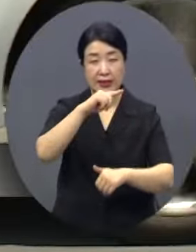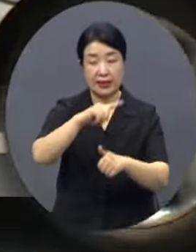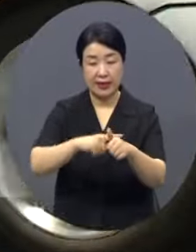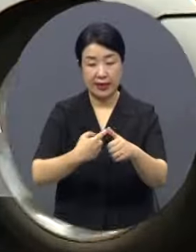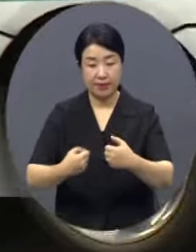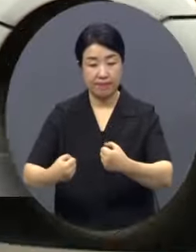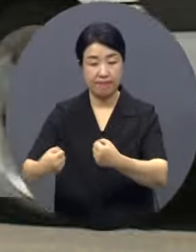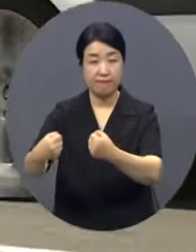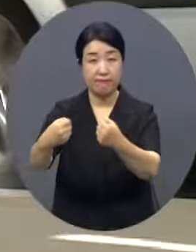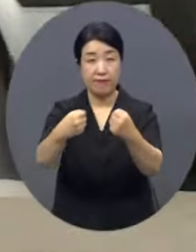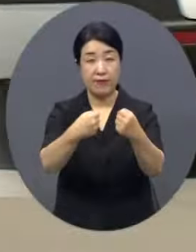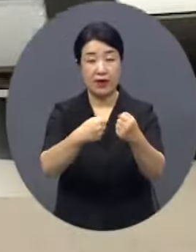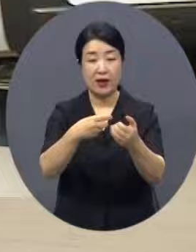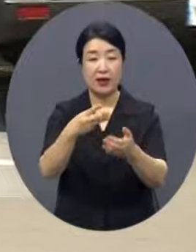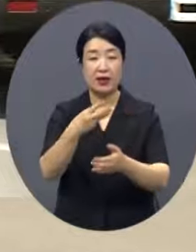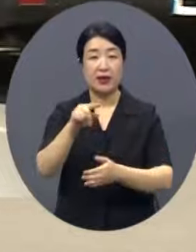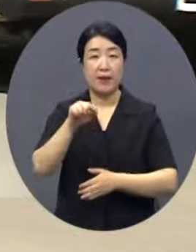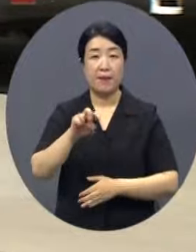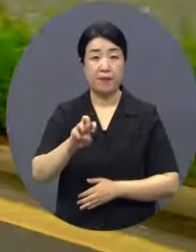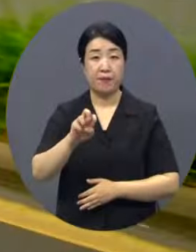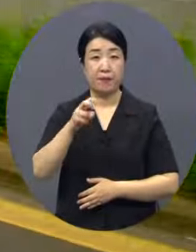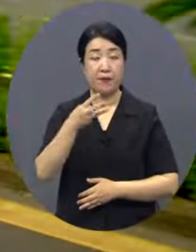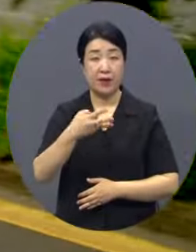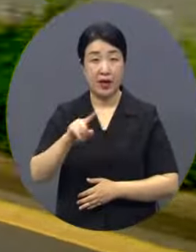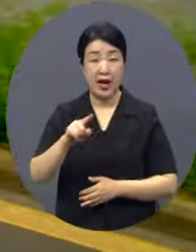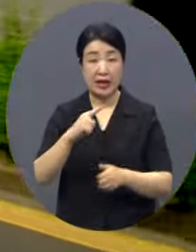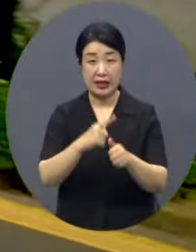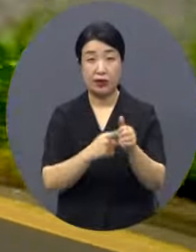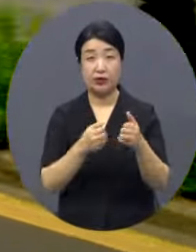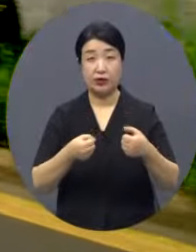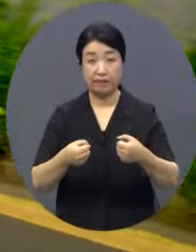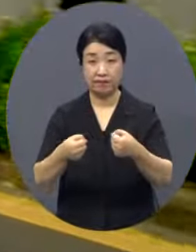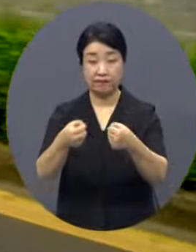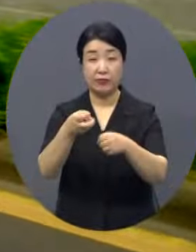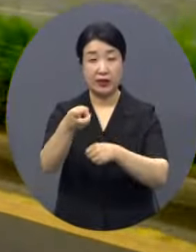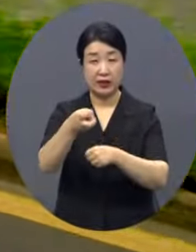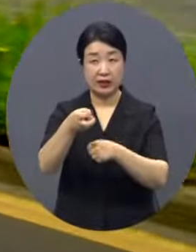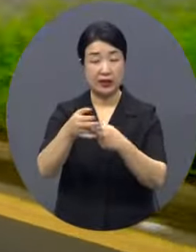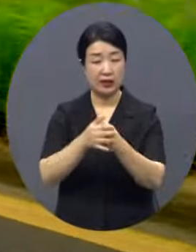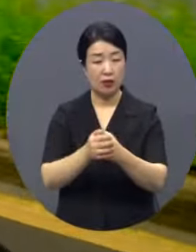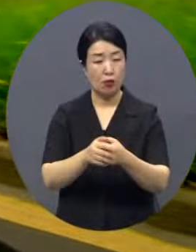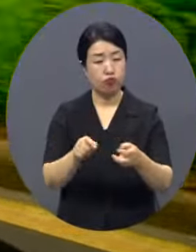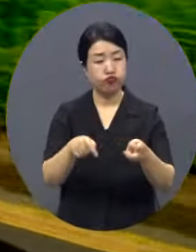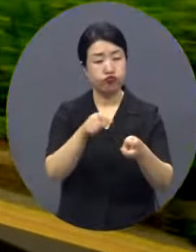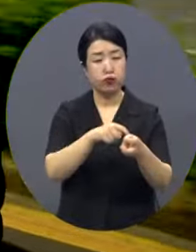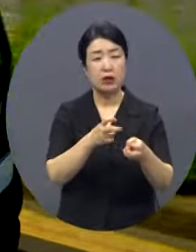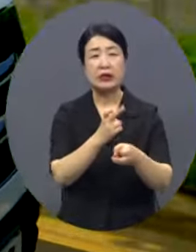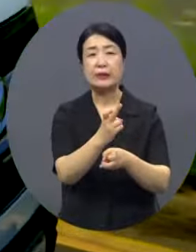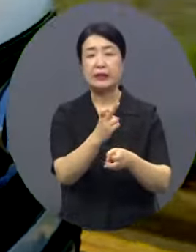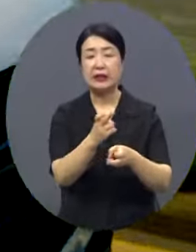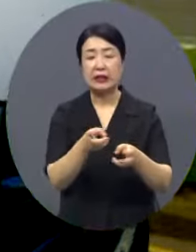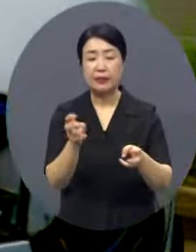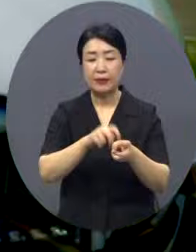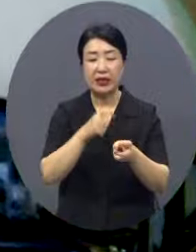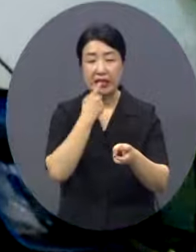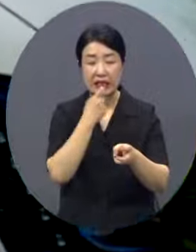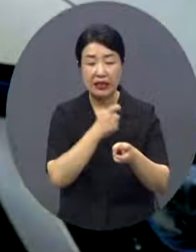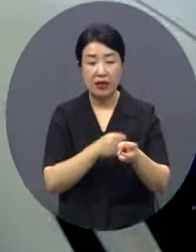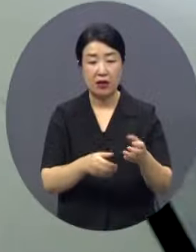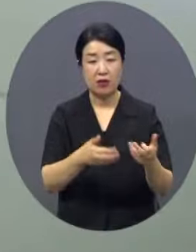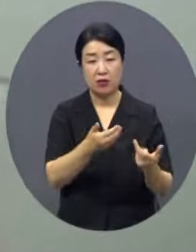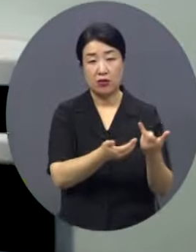자율주행 차량, 탐나 자율차입니다. 국토부가 지정한 자율차 시범 운행 지구인 제주시청에서